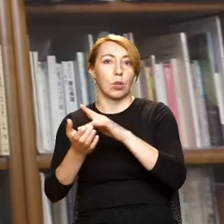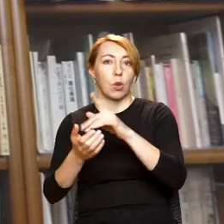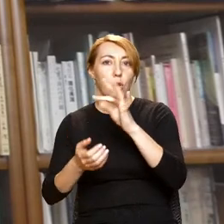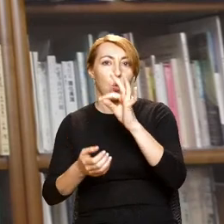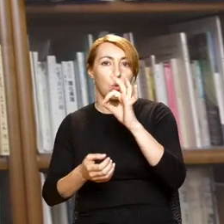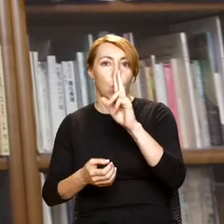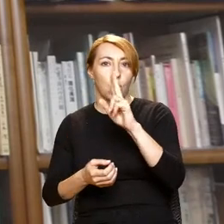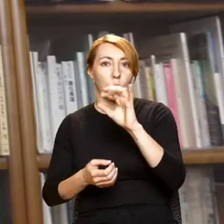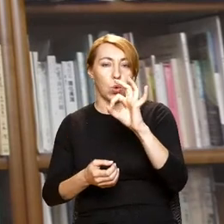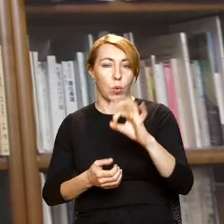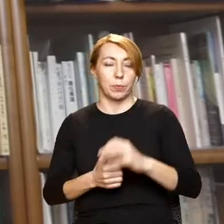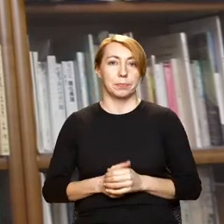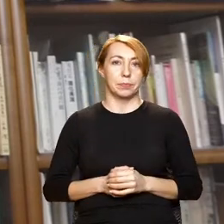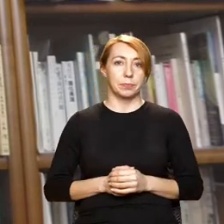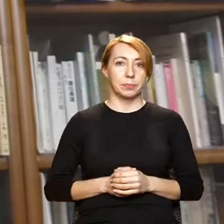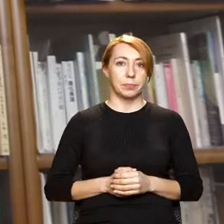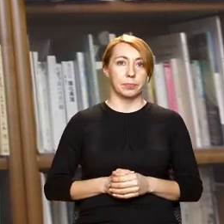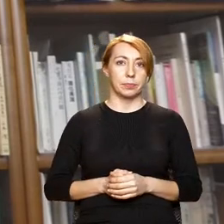i